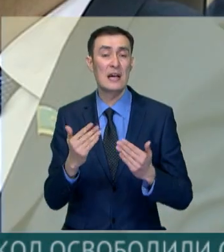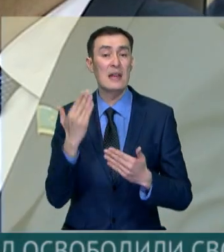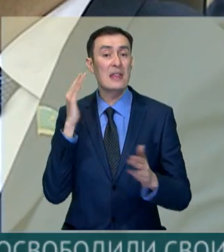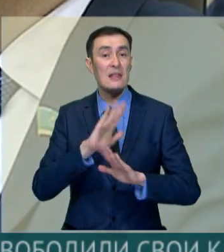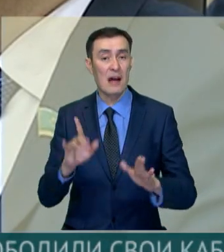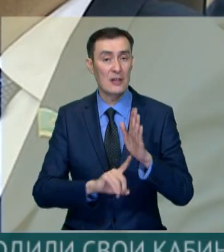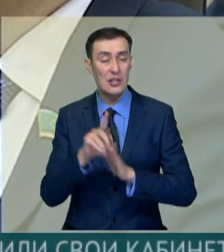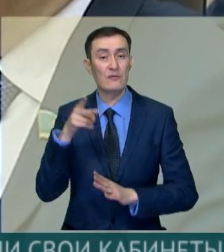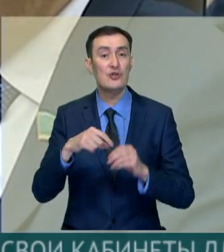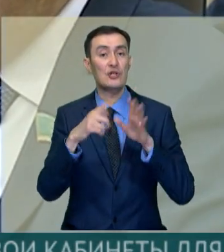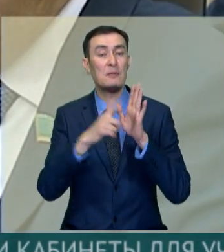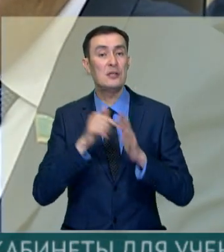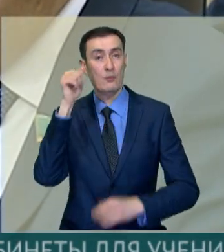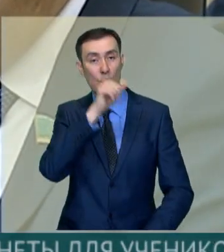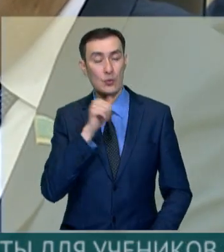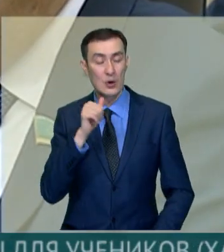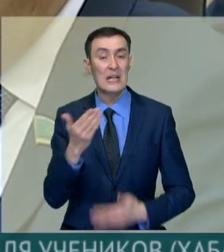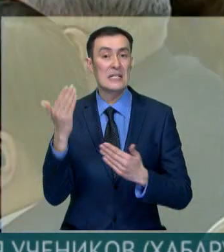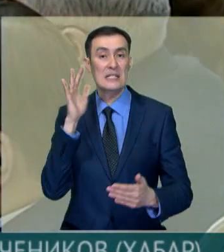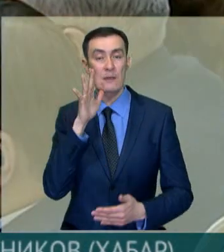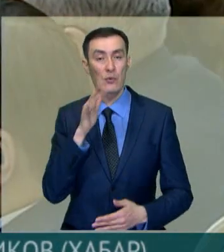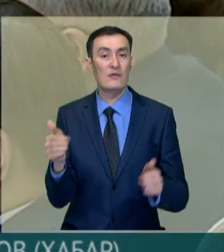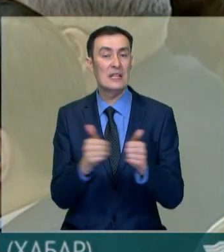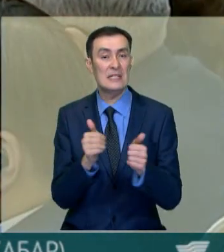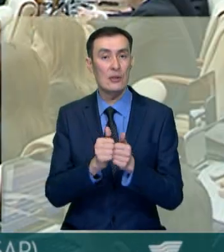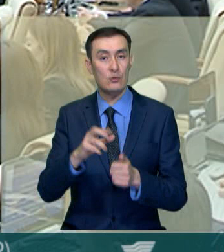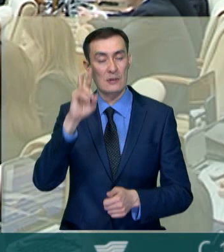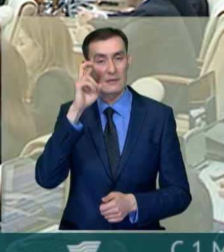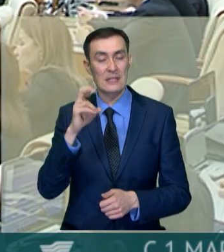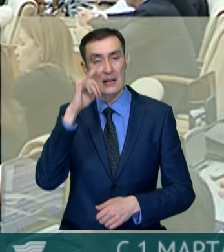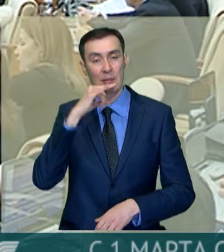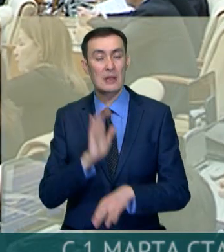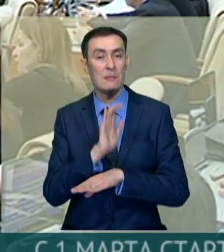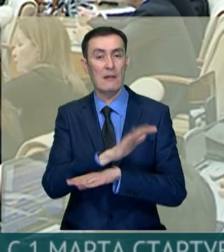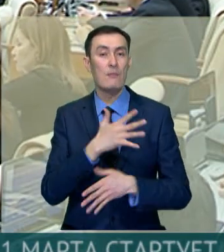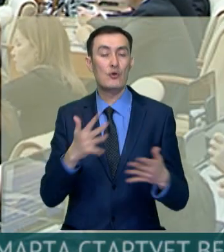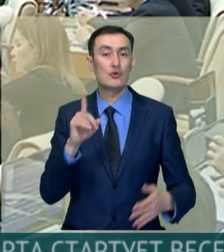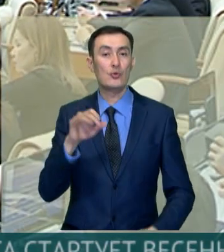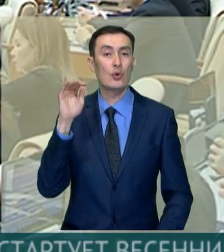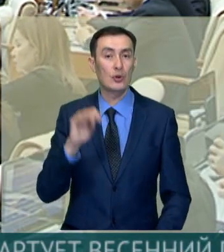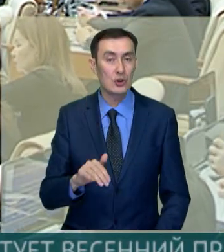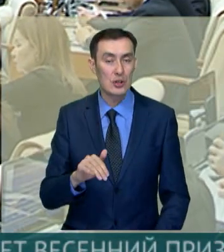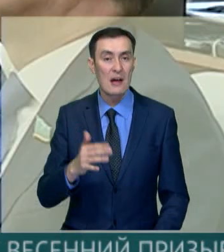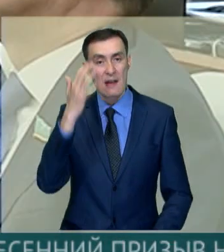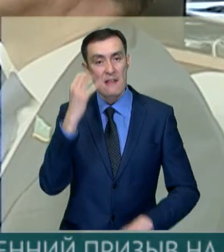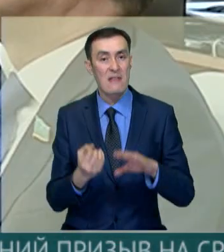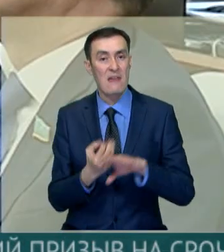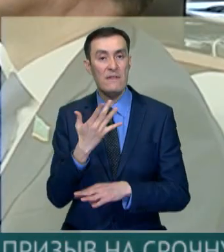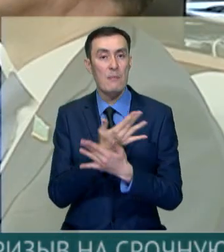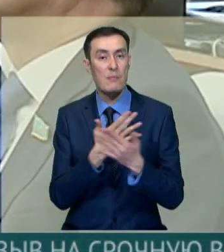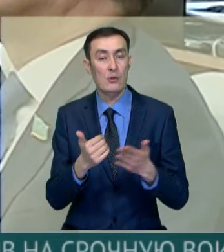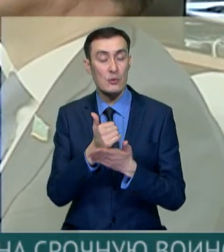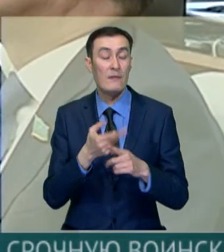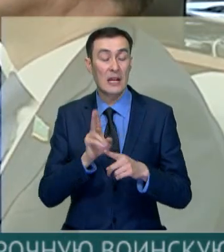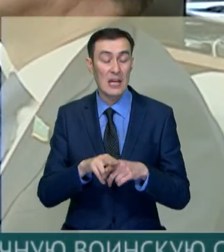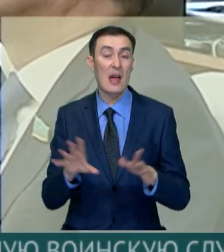недавно, с 2017 года. С тех пор соседнюю страну из Казахстана было поставлено больше 100 тысяч нефтепродуктов. Такие